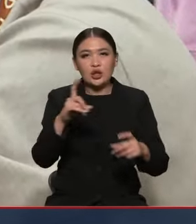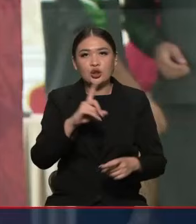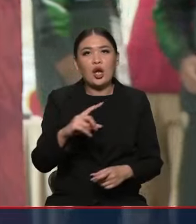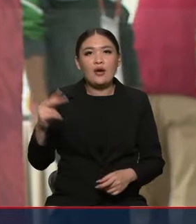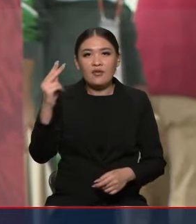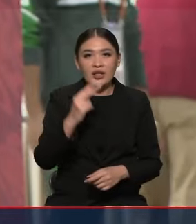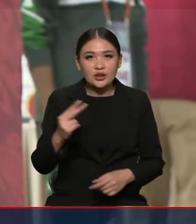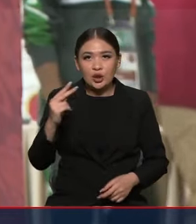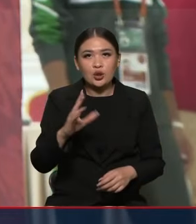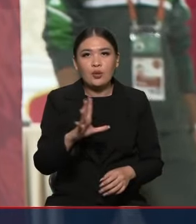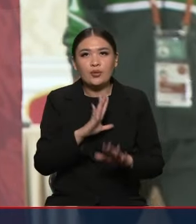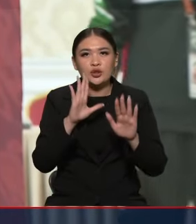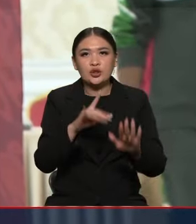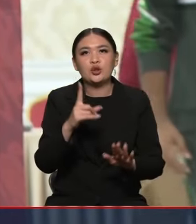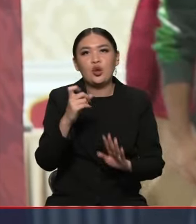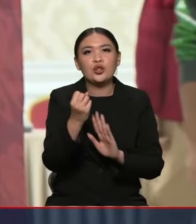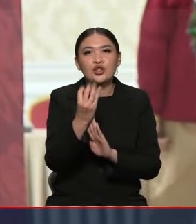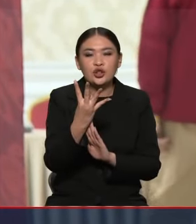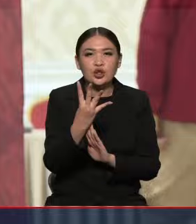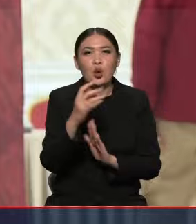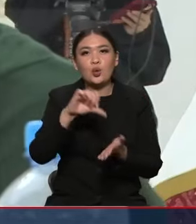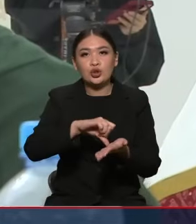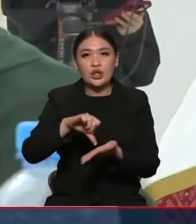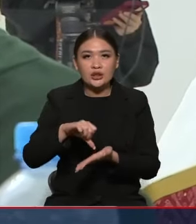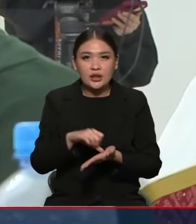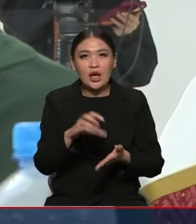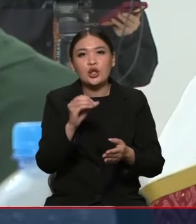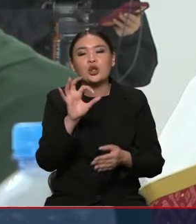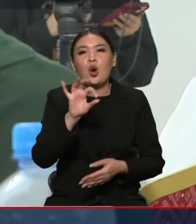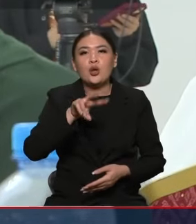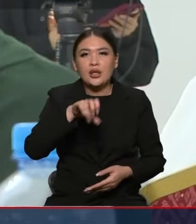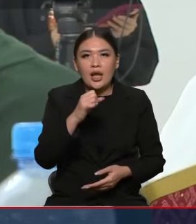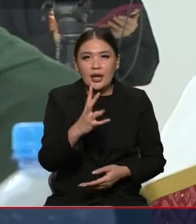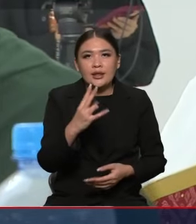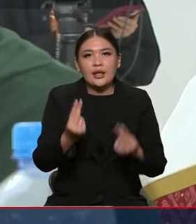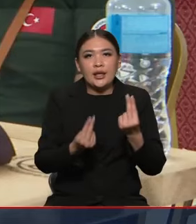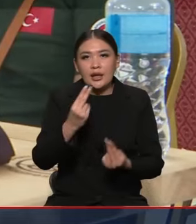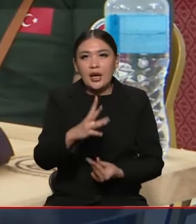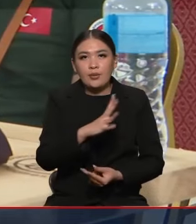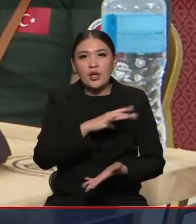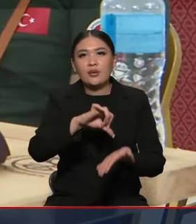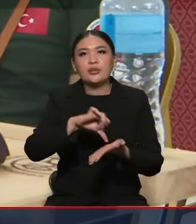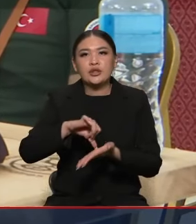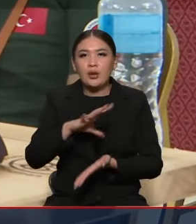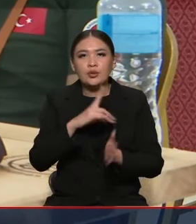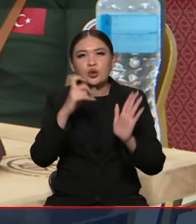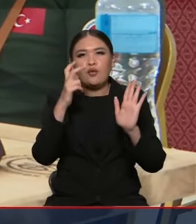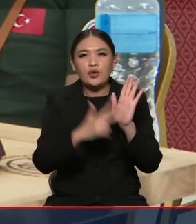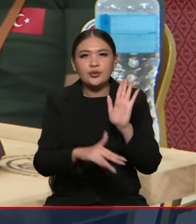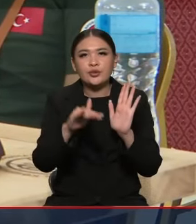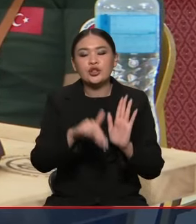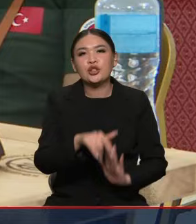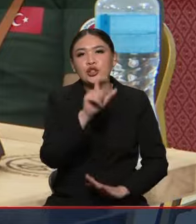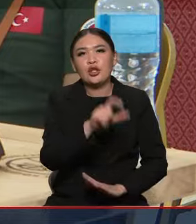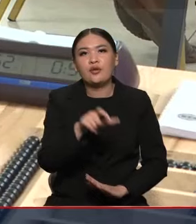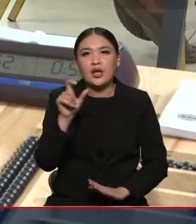в Астану прибыли 114 участников. Помимо этого состоялась онлайн-игра, в которой приняли участие почти 180